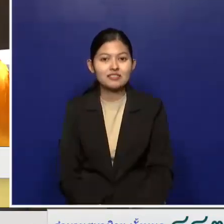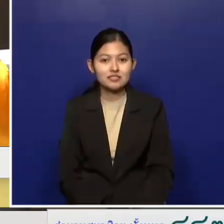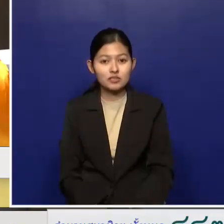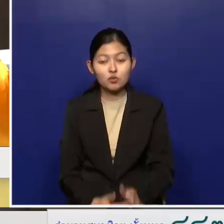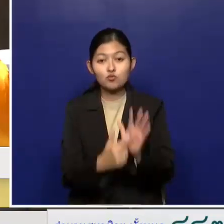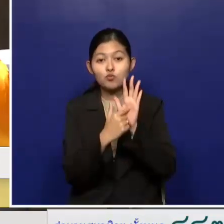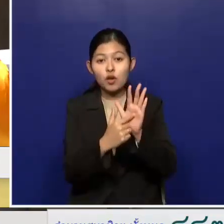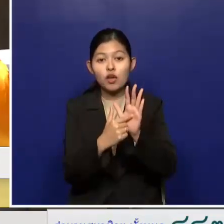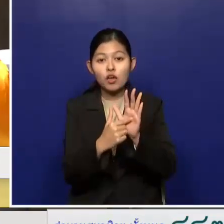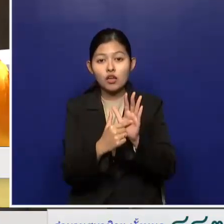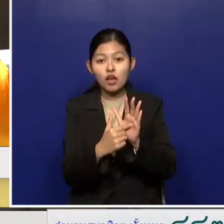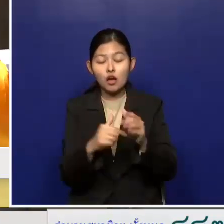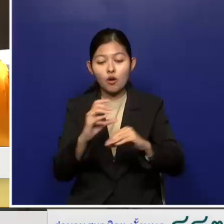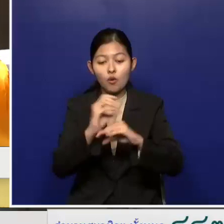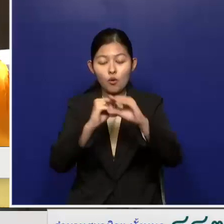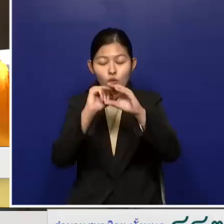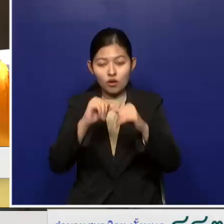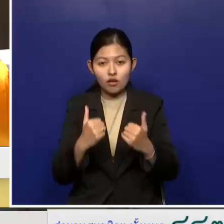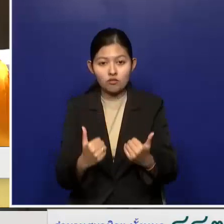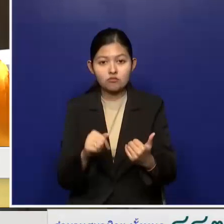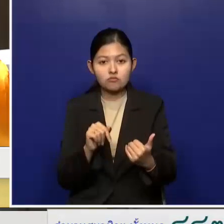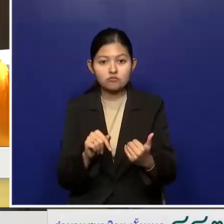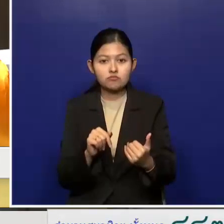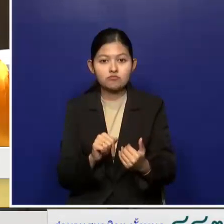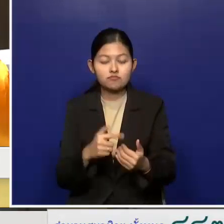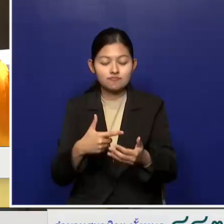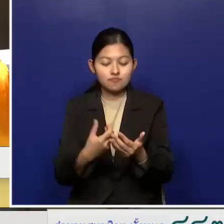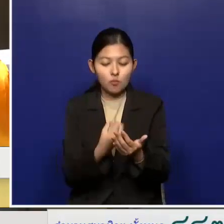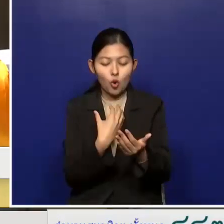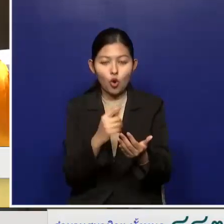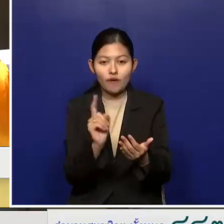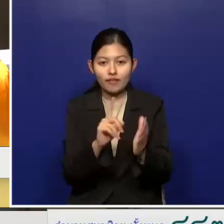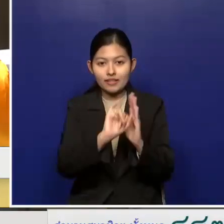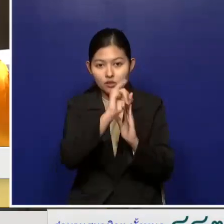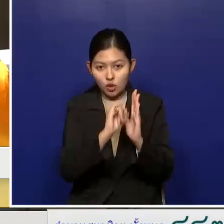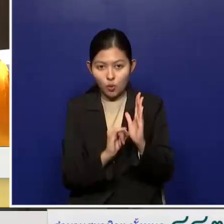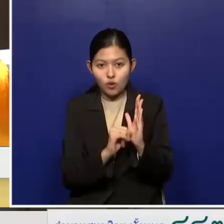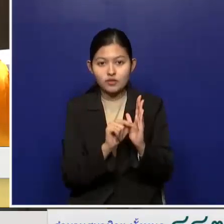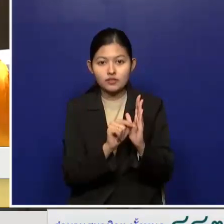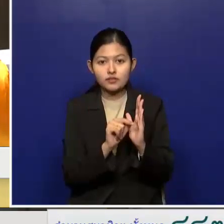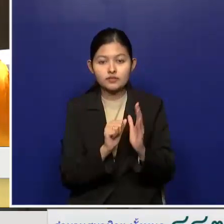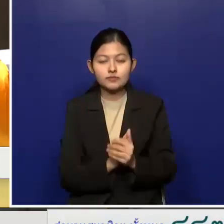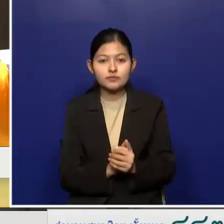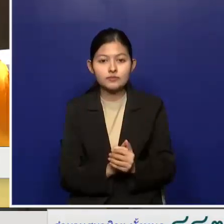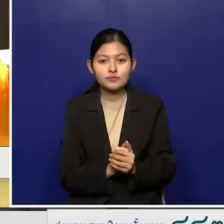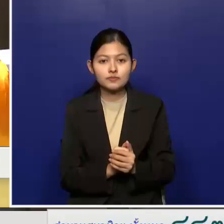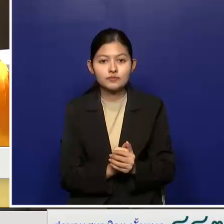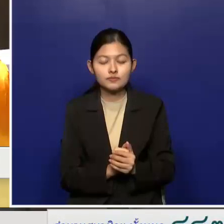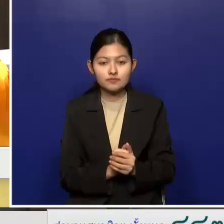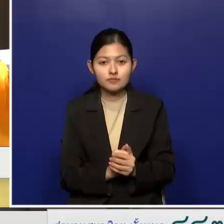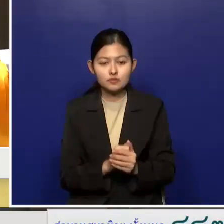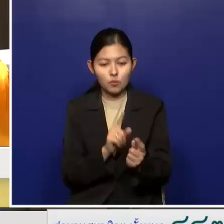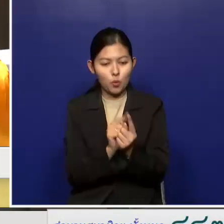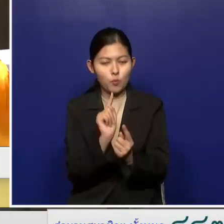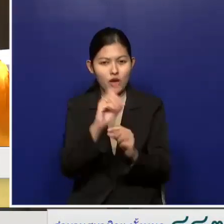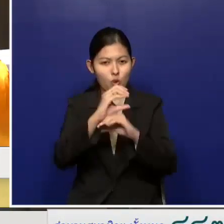การที่ในรายงานฉบับนี้ได้กล่าวมาของจังหวัดจันทบุรีนะคะดิฉันพบว่ามี3โครงการค่ะ